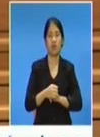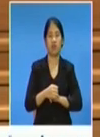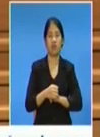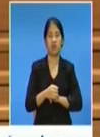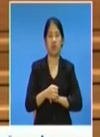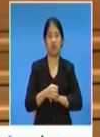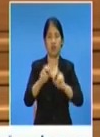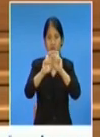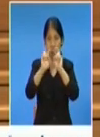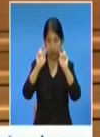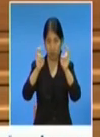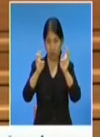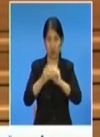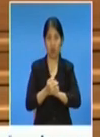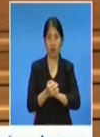สดุ